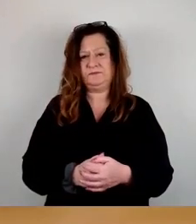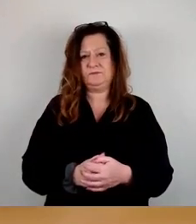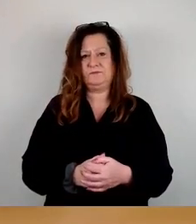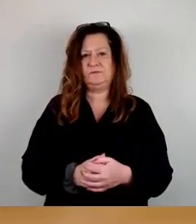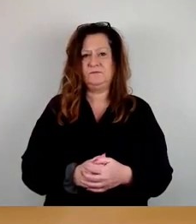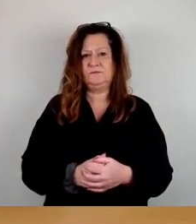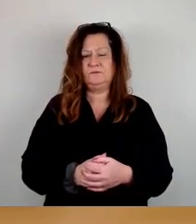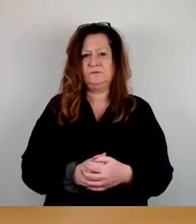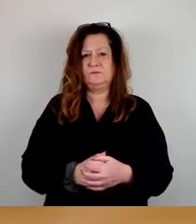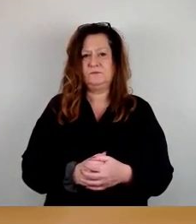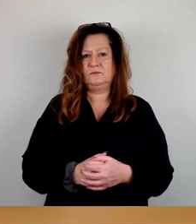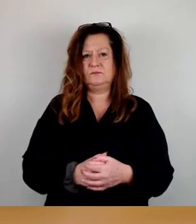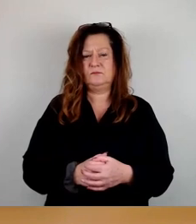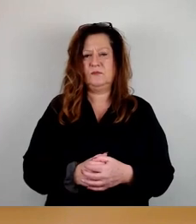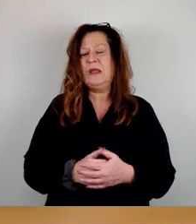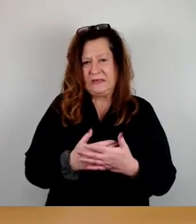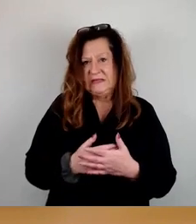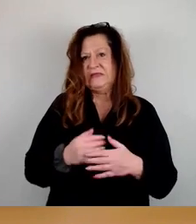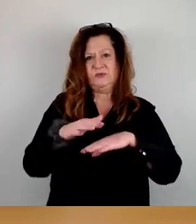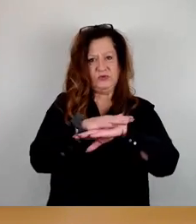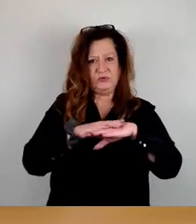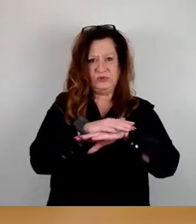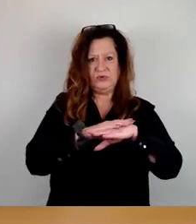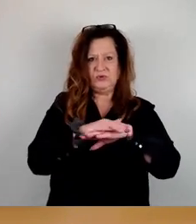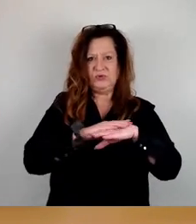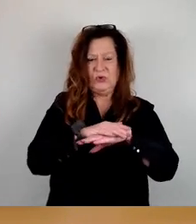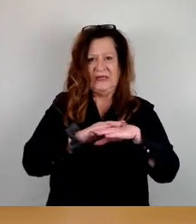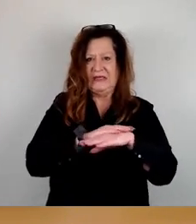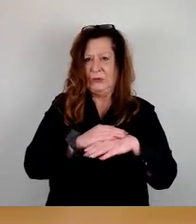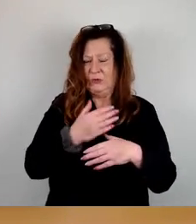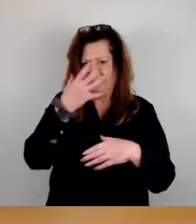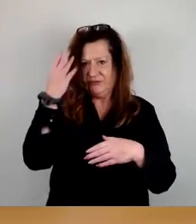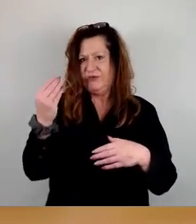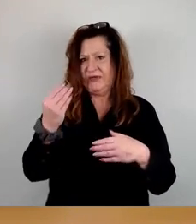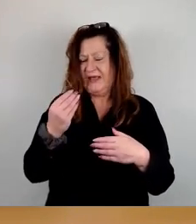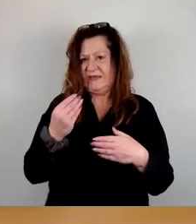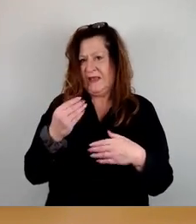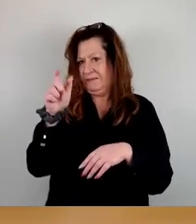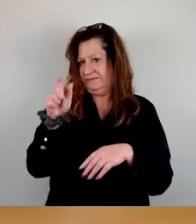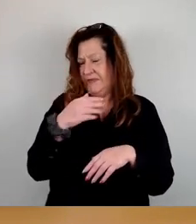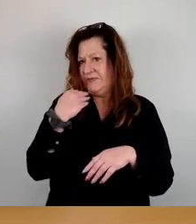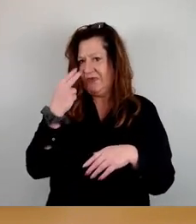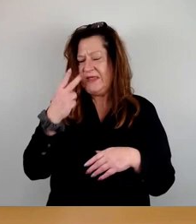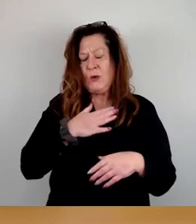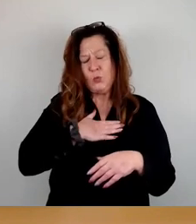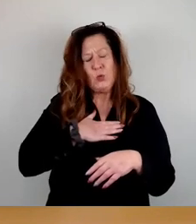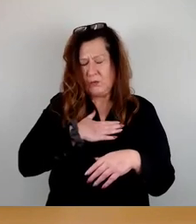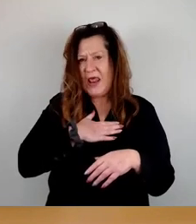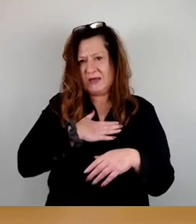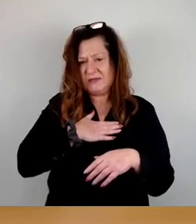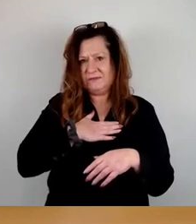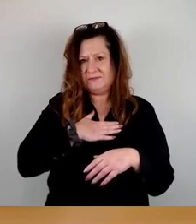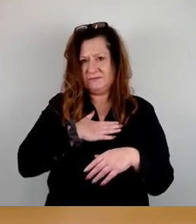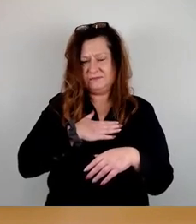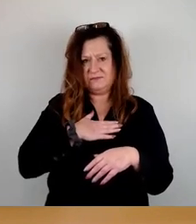Ist mir insoweit durchgegangen. Entschuldigung, ich hatte sie gar nicht gesehen gehabt insoweit. Tut mir es leid. Und